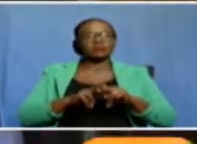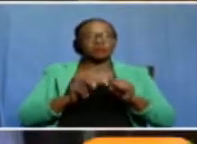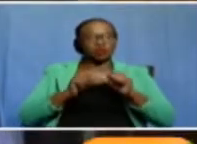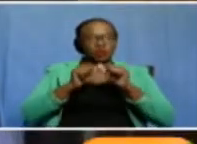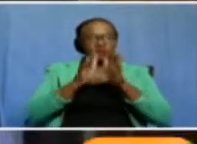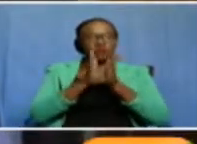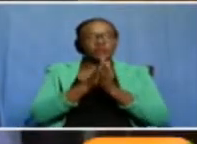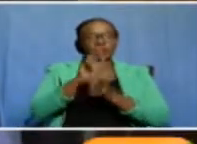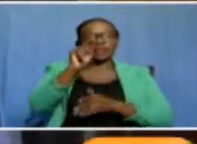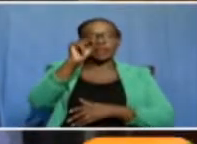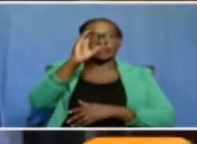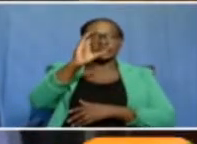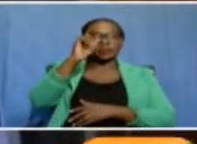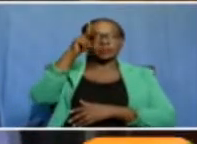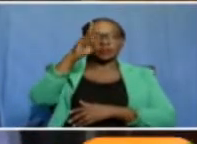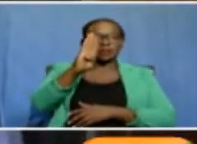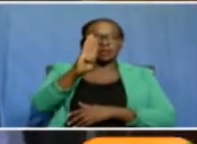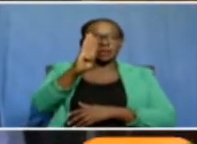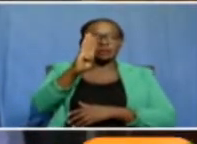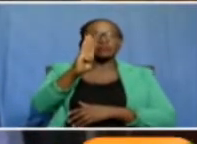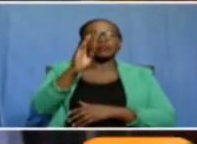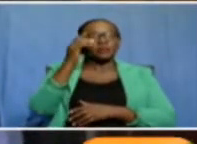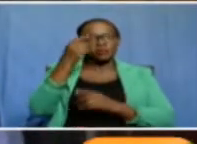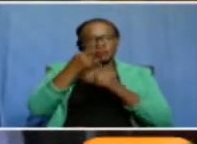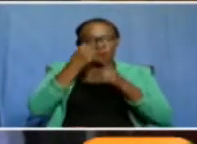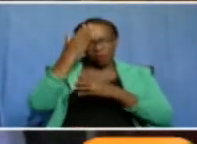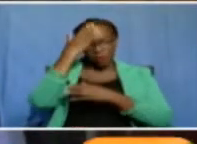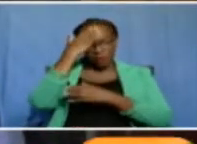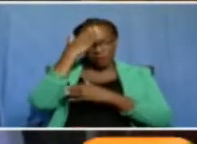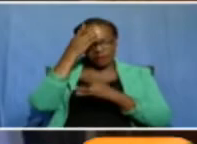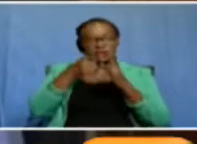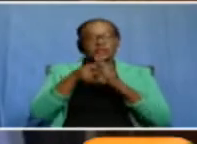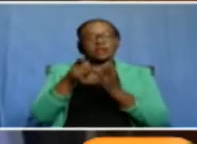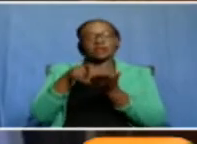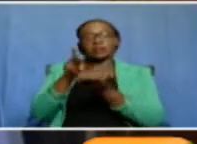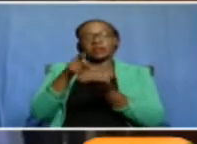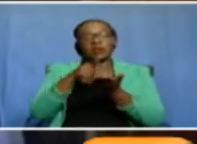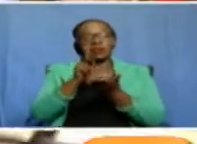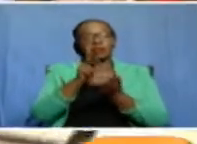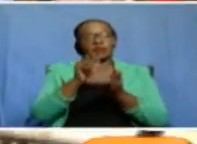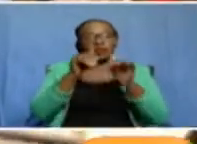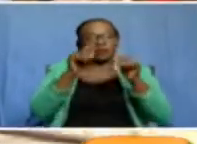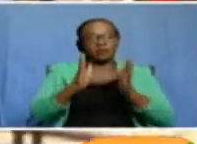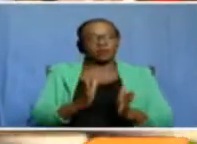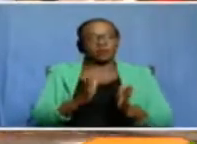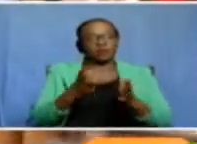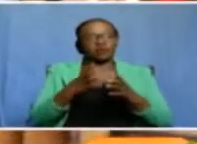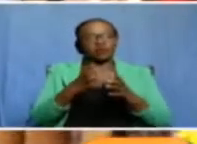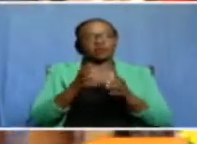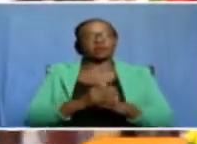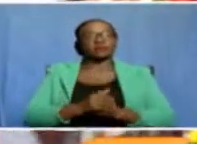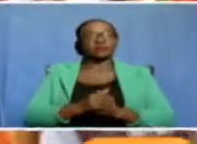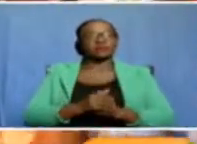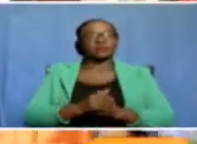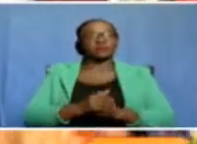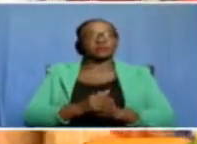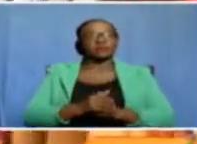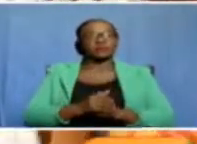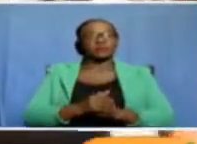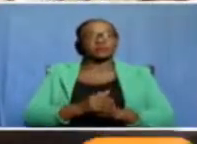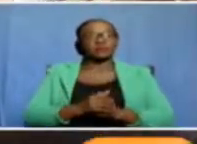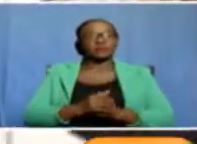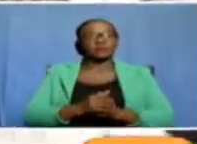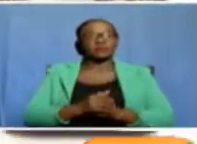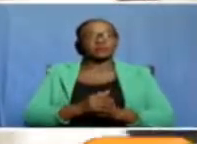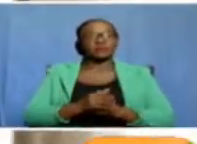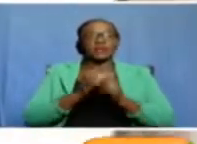together with the NCPB from Monday they will commence payment over our farmers. Hata kama ni nani, hata kama ni nani,